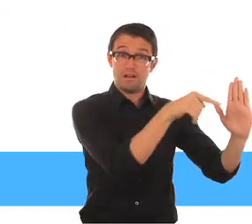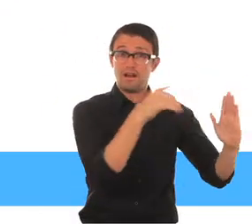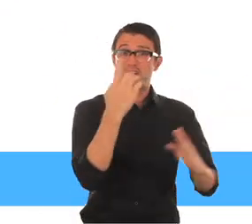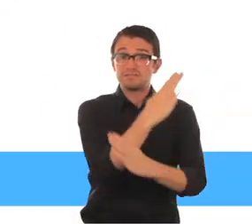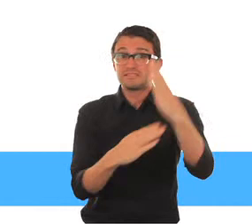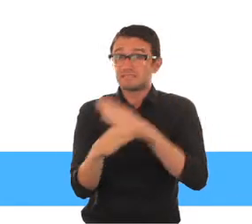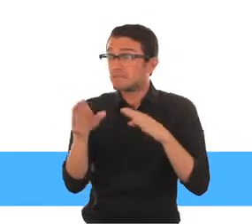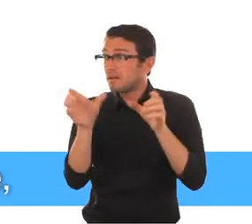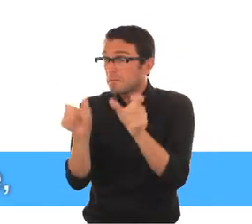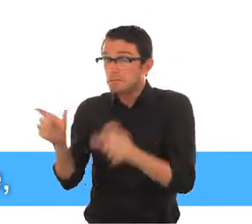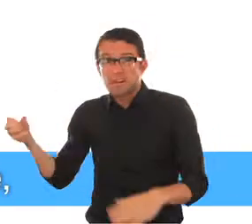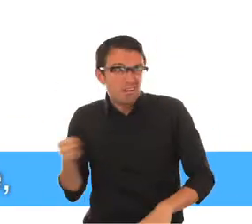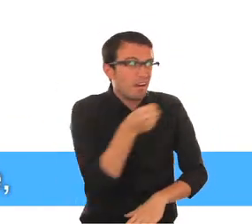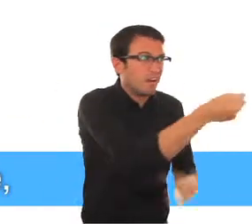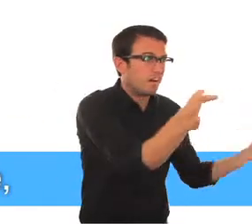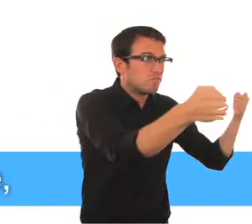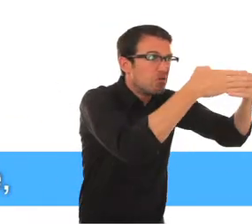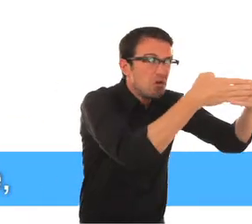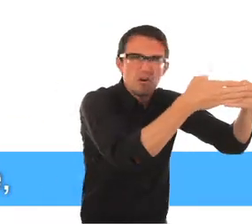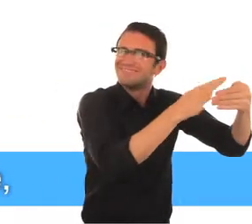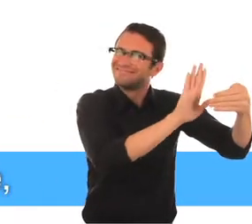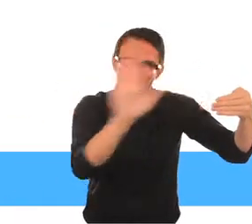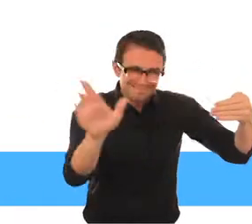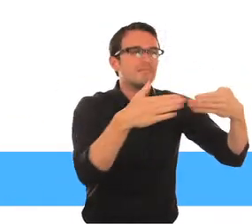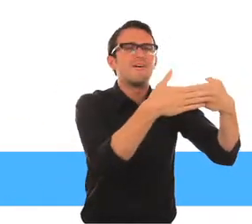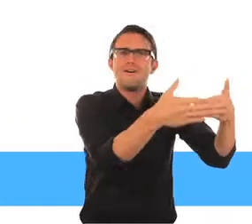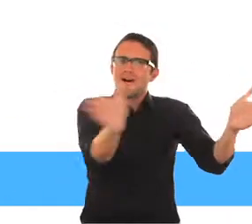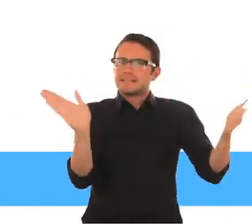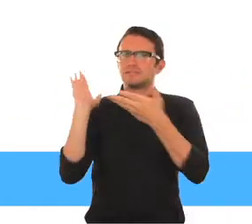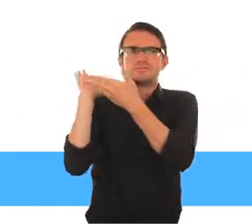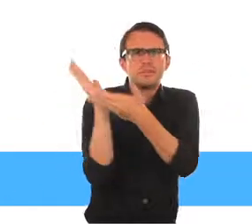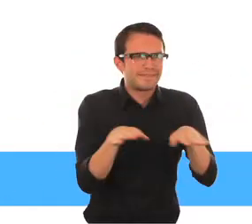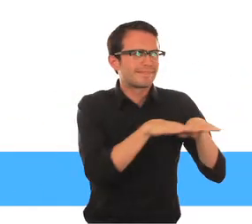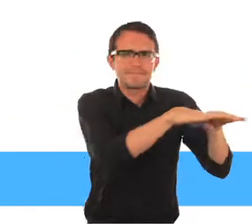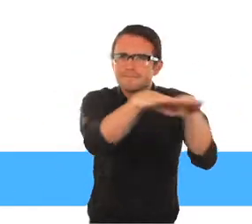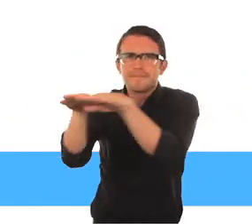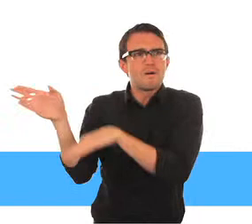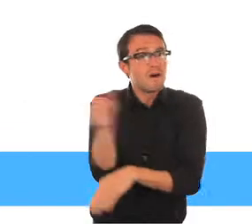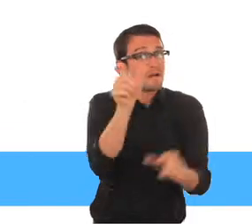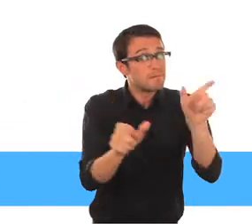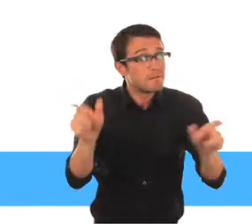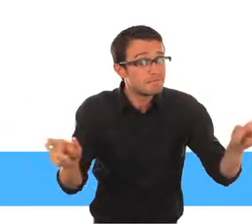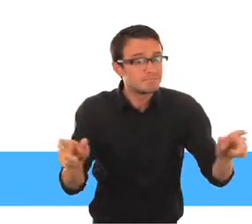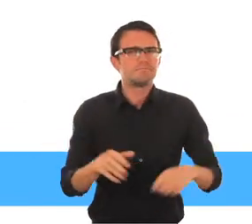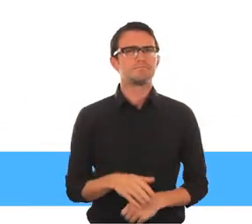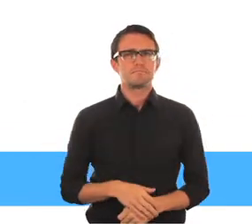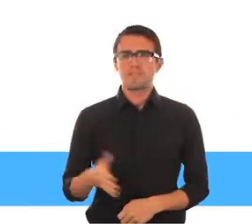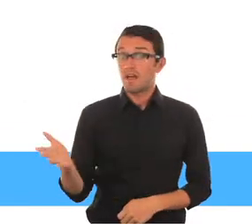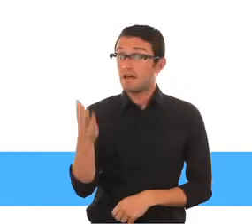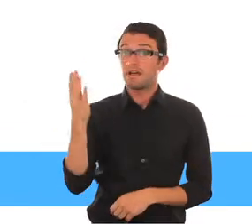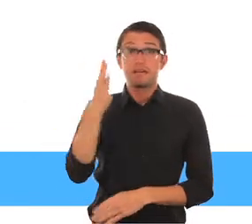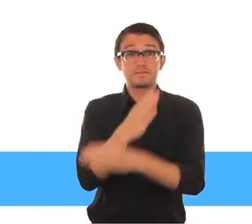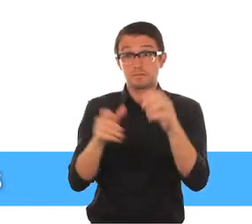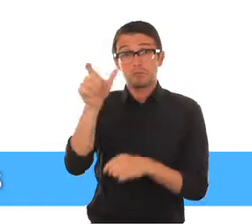institutions pour enfants handicapés et de les éloigner de la société, nous devrions développer des services inclusifs pour tous dans la communauté. Nous devrions compter